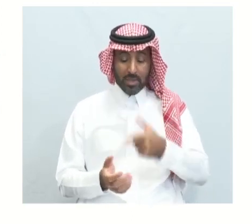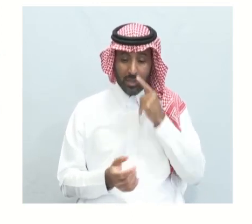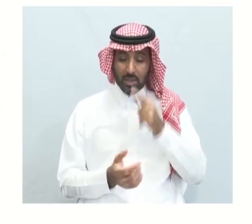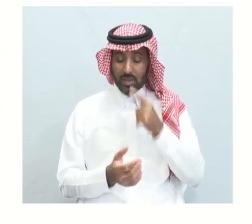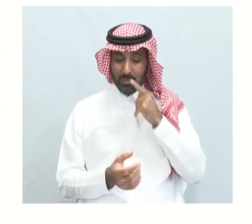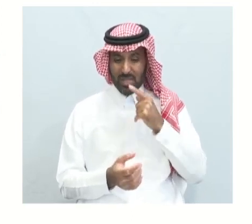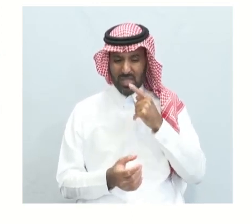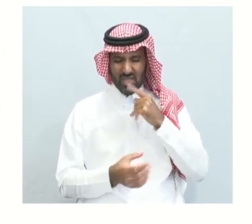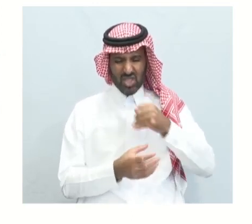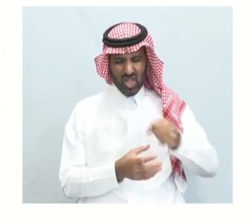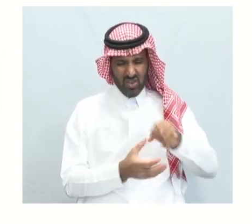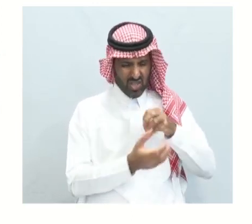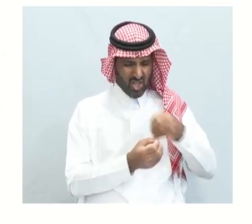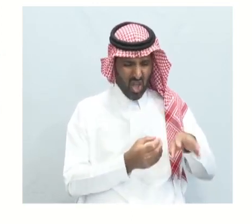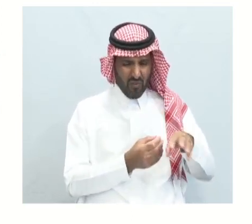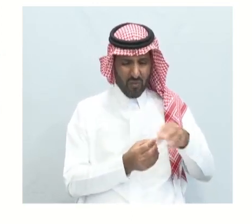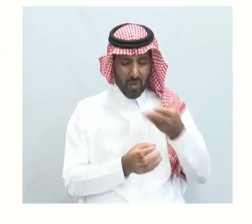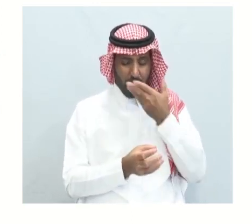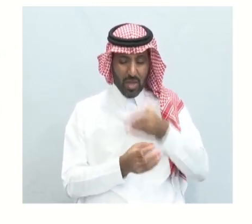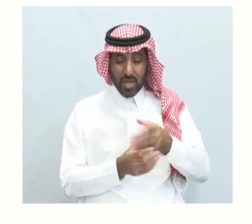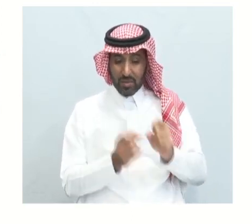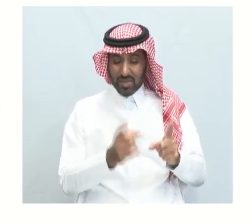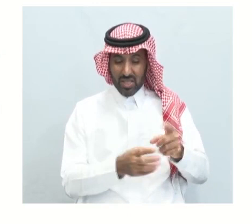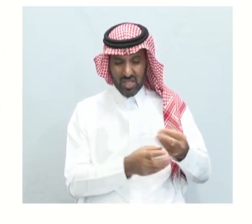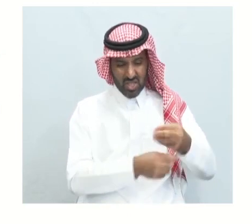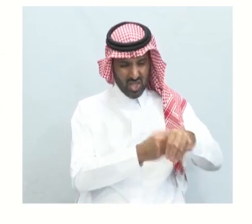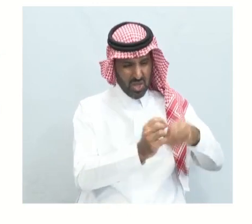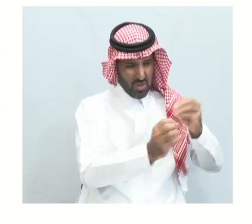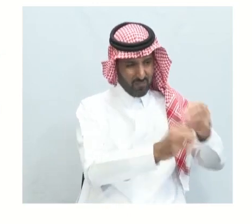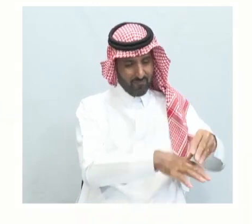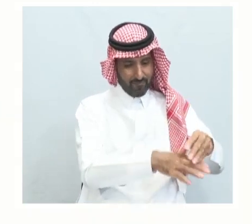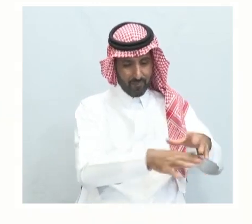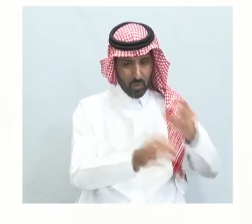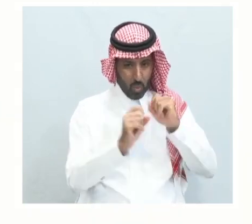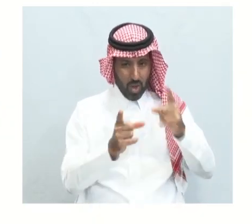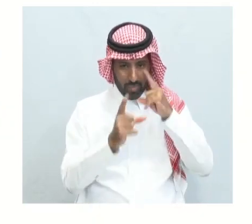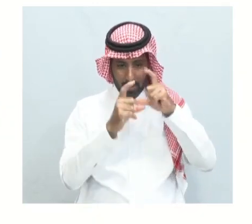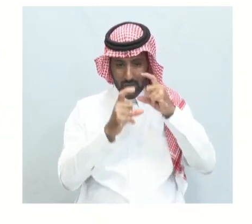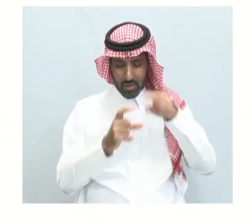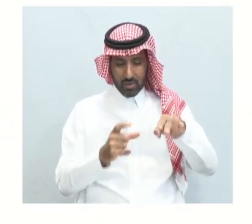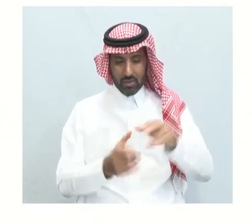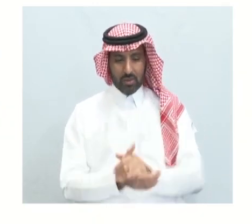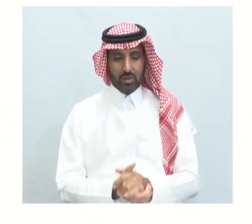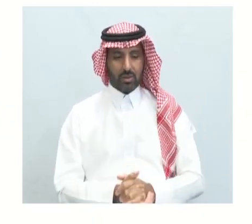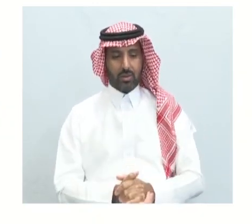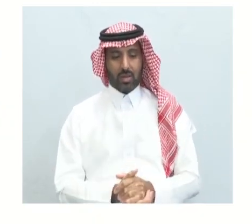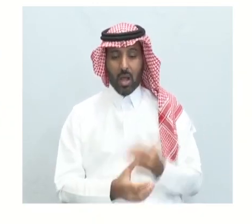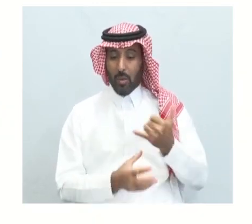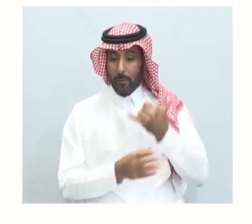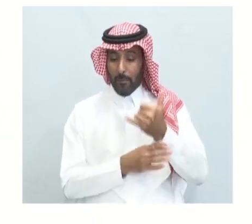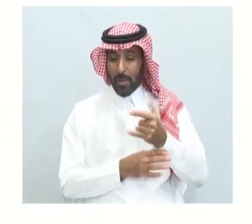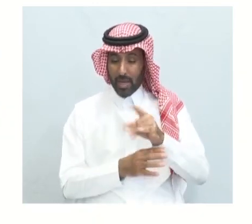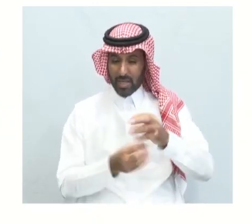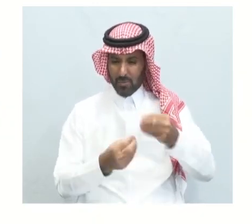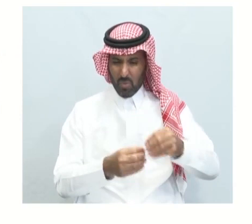الصرف الصحي والمزارع ومكابي الاخرى كما هو واضح معنا في هذا الشكل عمليه التلوث